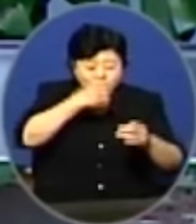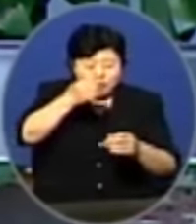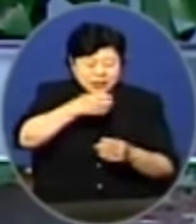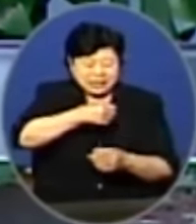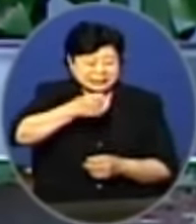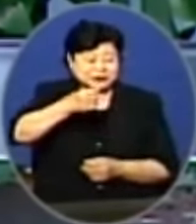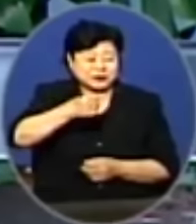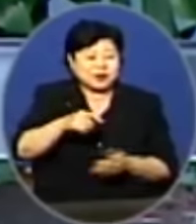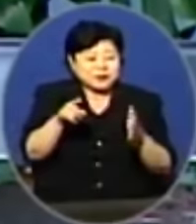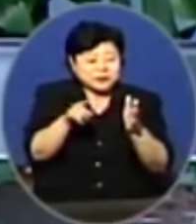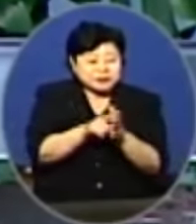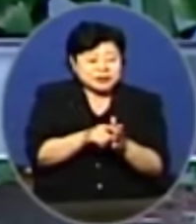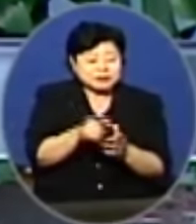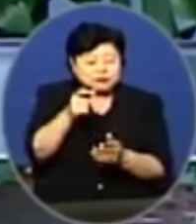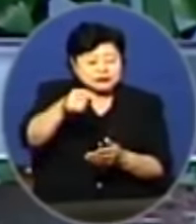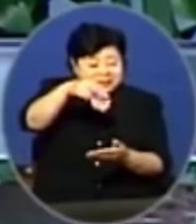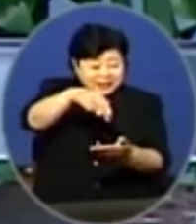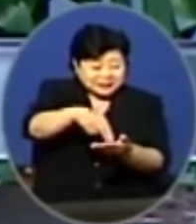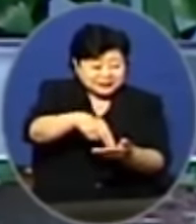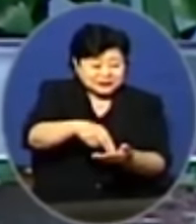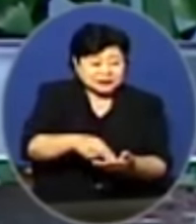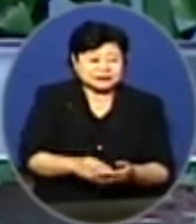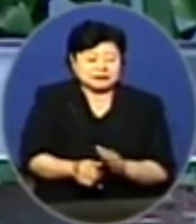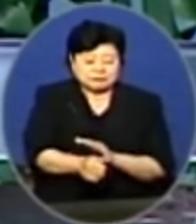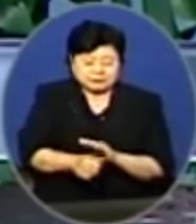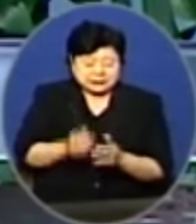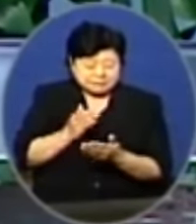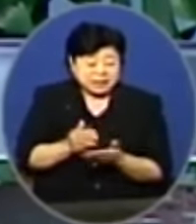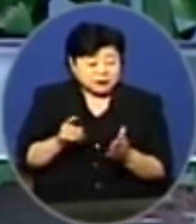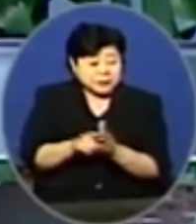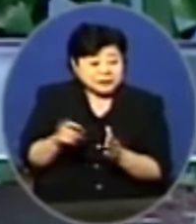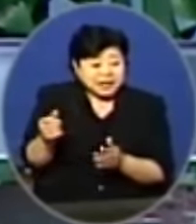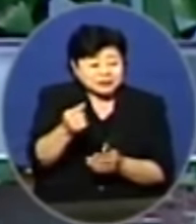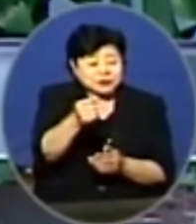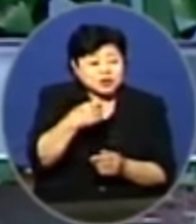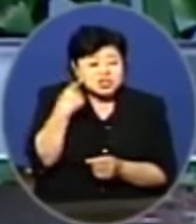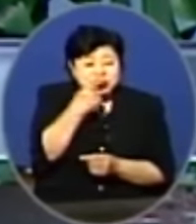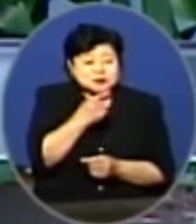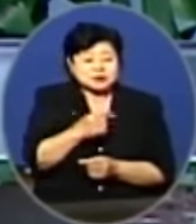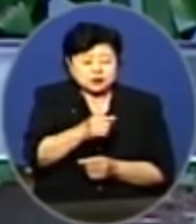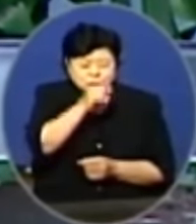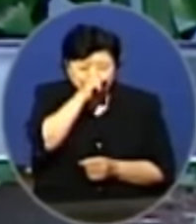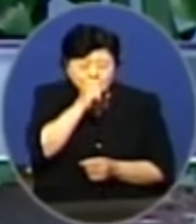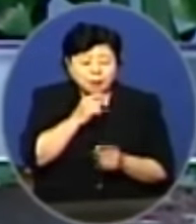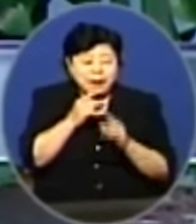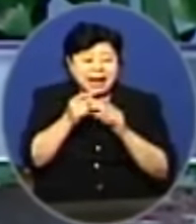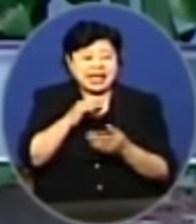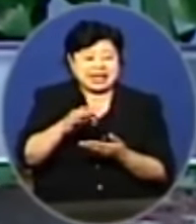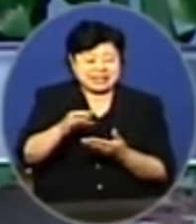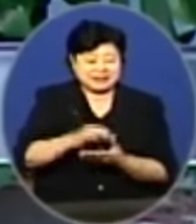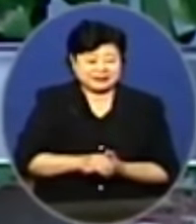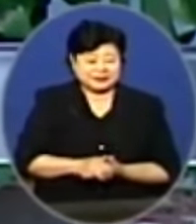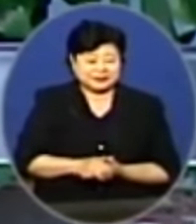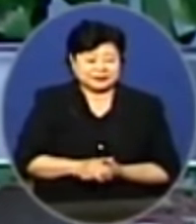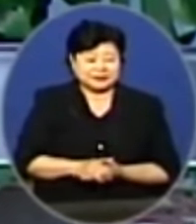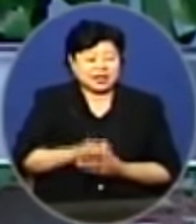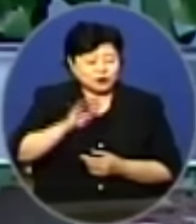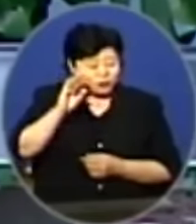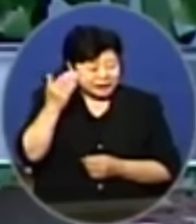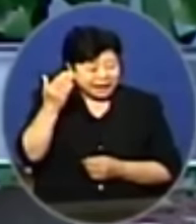꾸며 믿음을 굳세게 불태지는 믿음을 가지고 입술로 늘 중얼거려야 돼요.